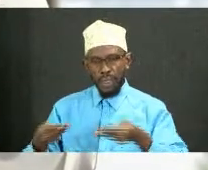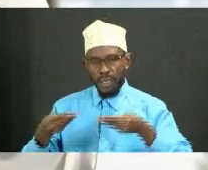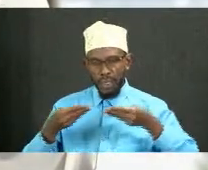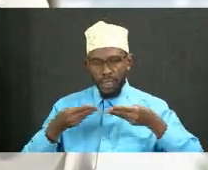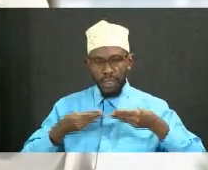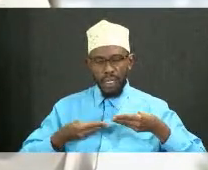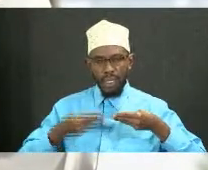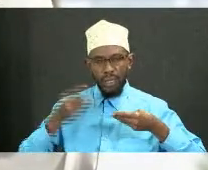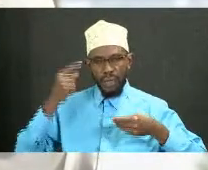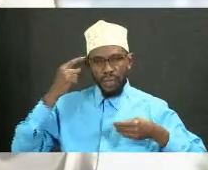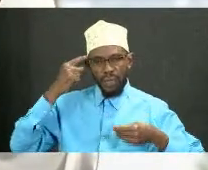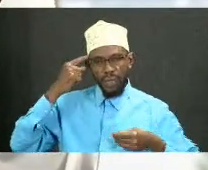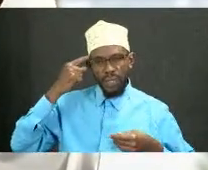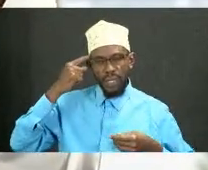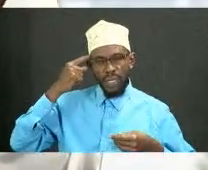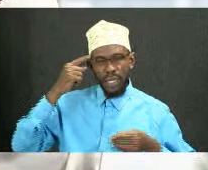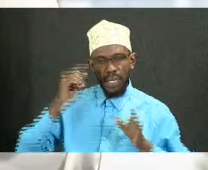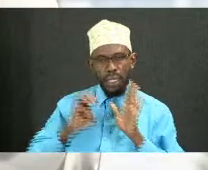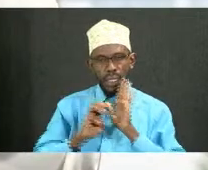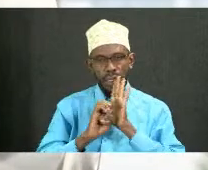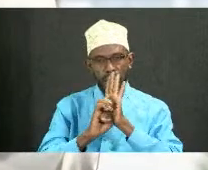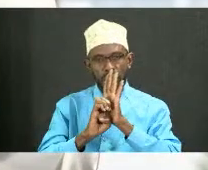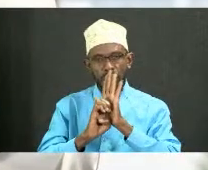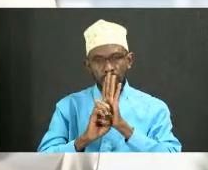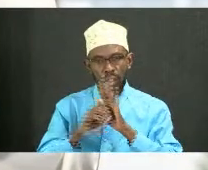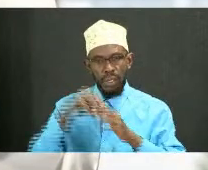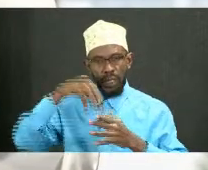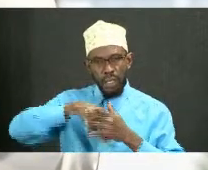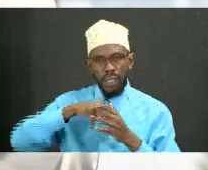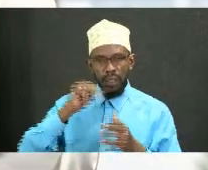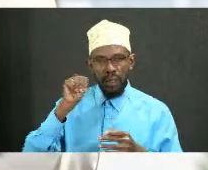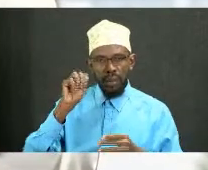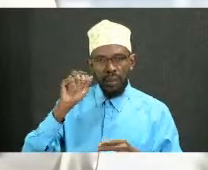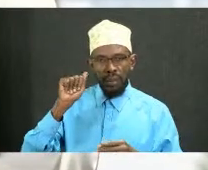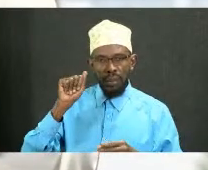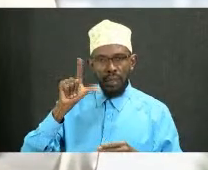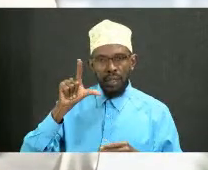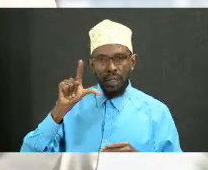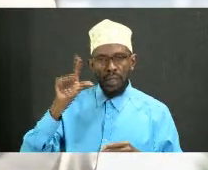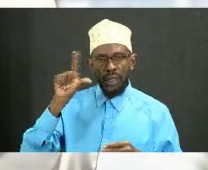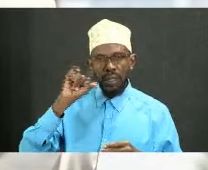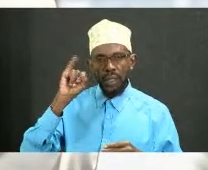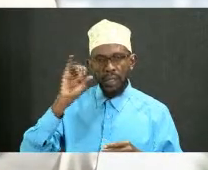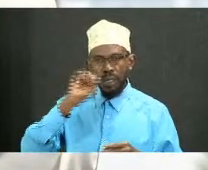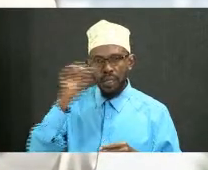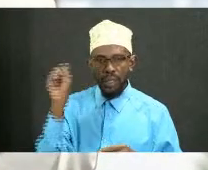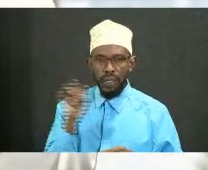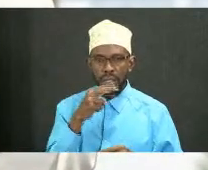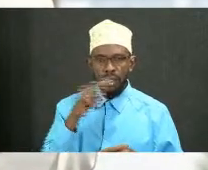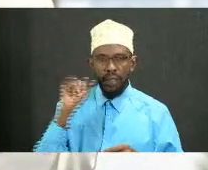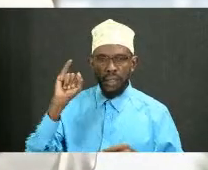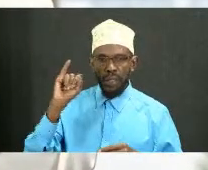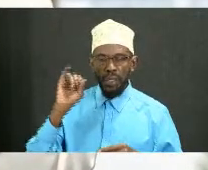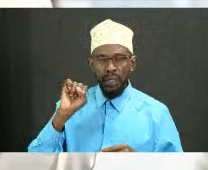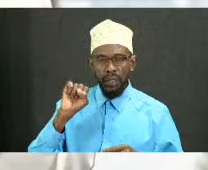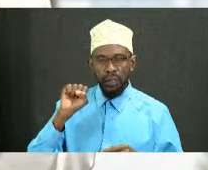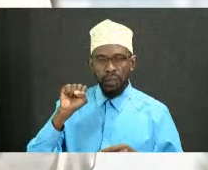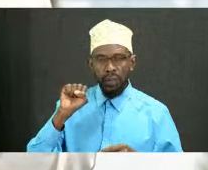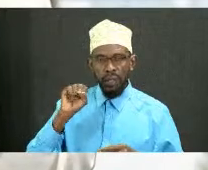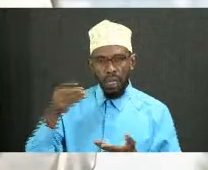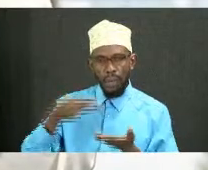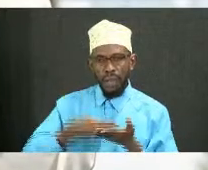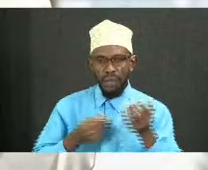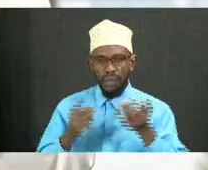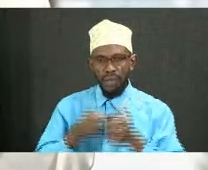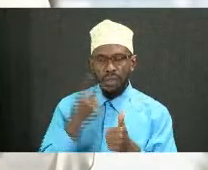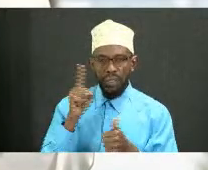Tungechukua fikra ambayo mfano Malaysia, mtu akianza kufanya kazi au biashara,